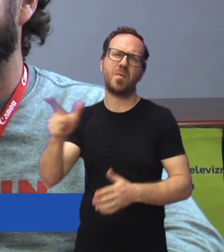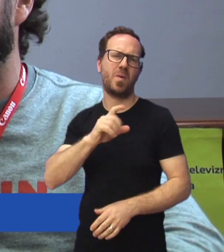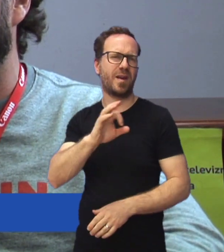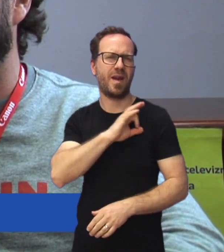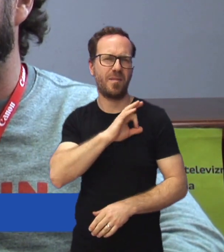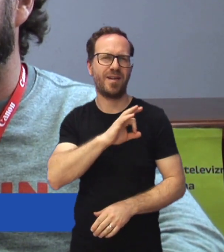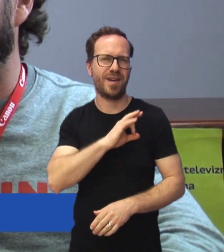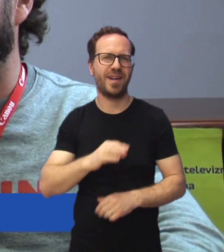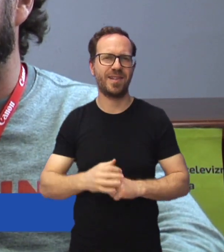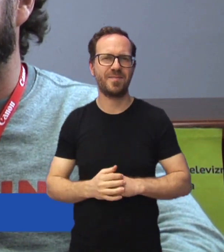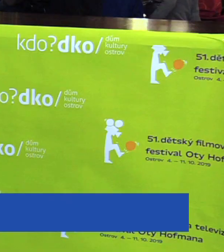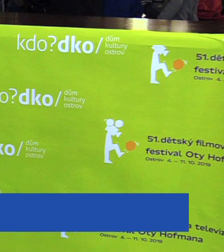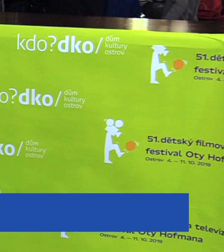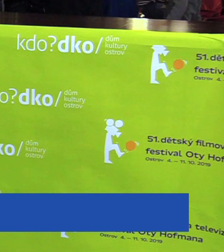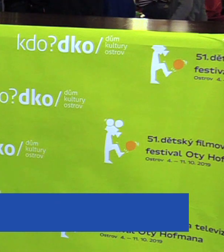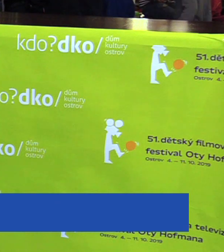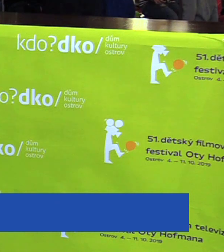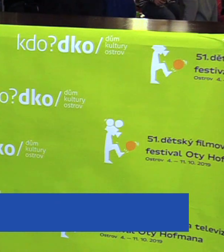kamarád.